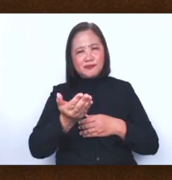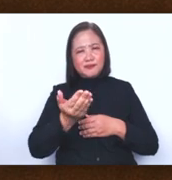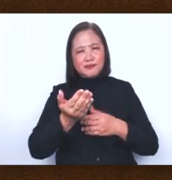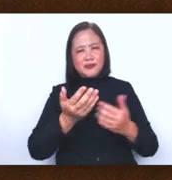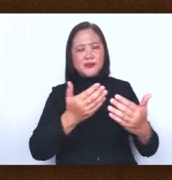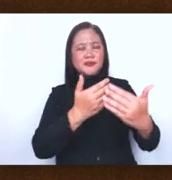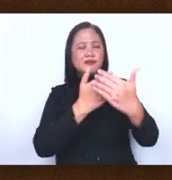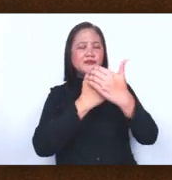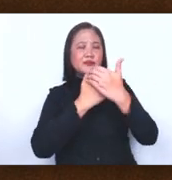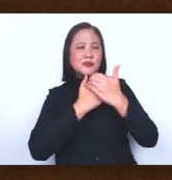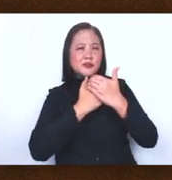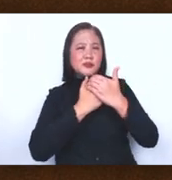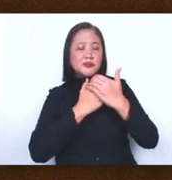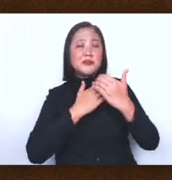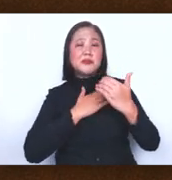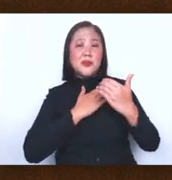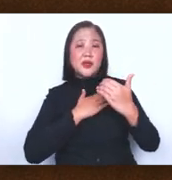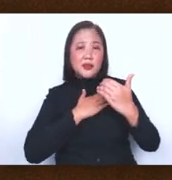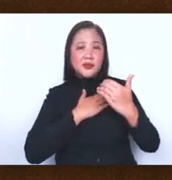Nakasandal sa dibdib ko.